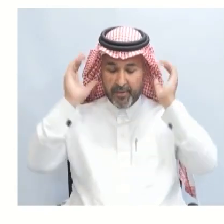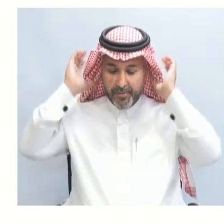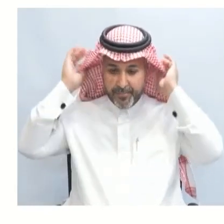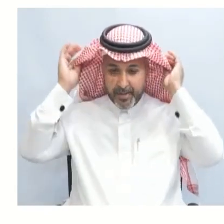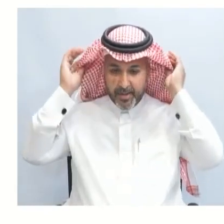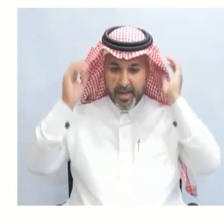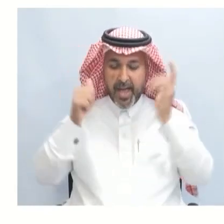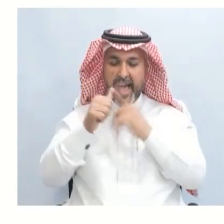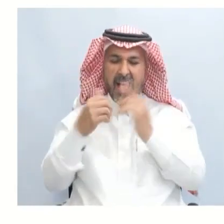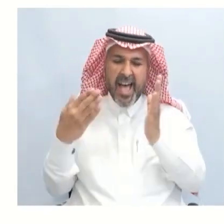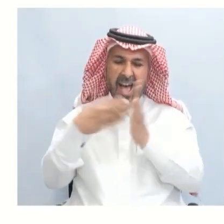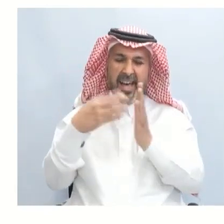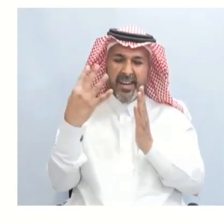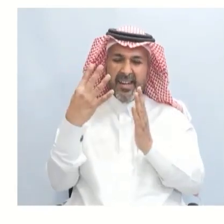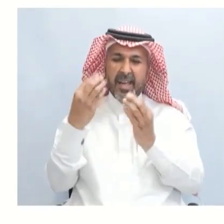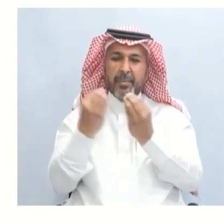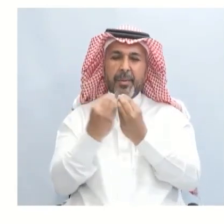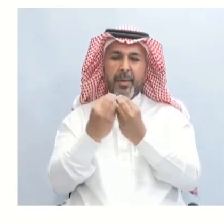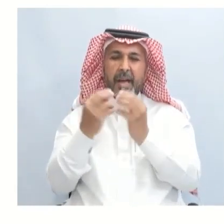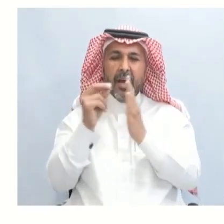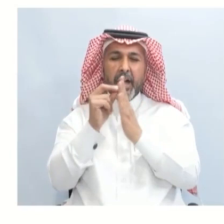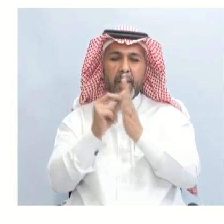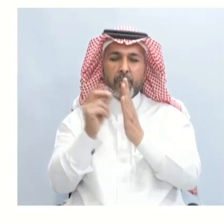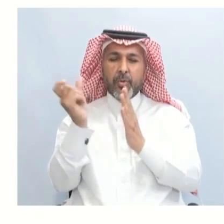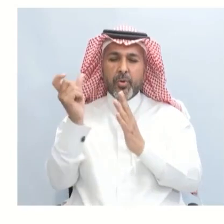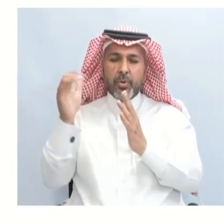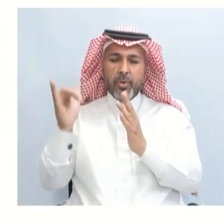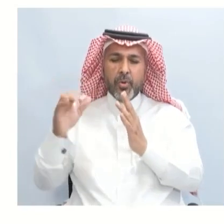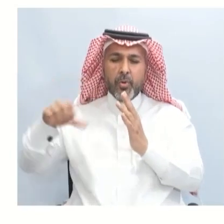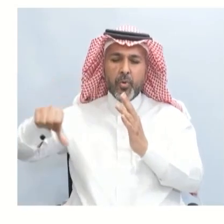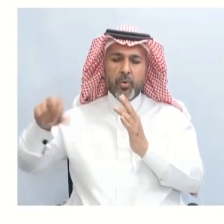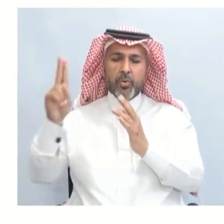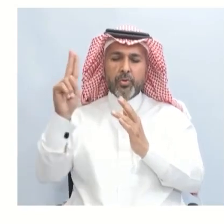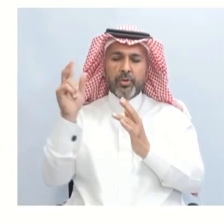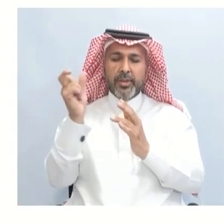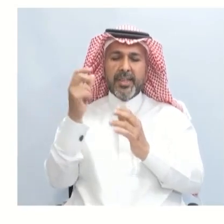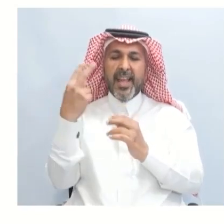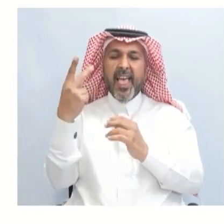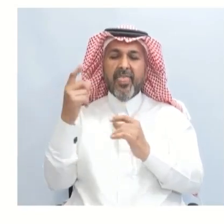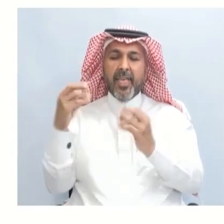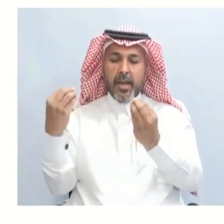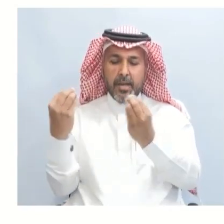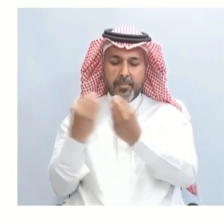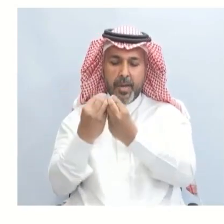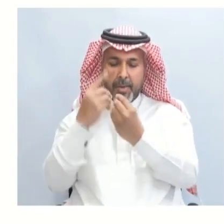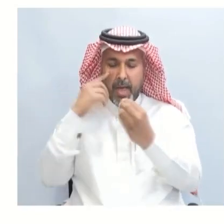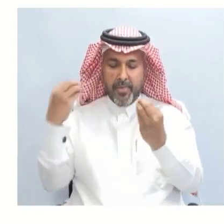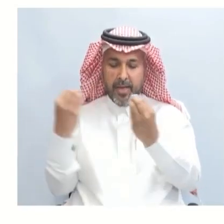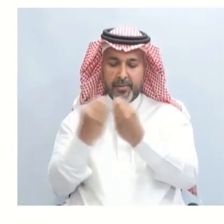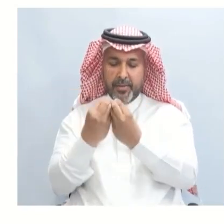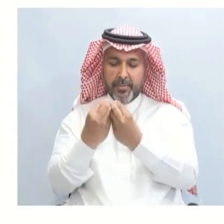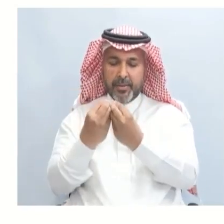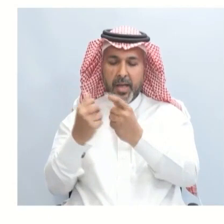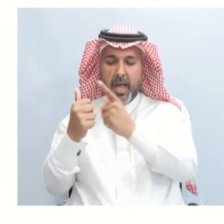الرابع مع قانون نيوتن ماذا مع قانون نيوتن الثاني لماذا اتيت بالقانونين لحتى اتوصل من هذين